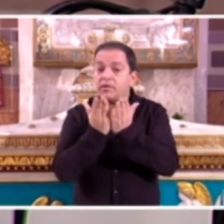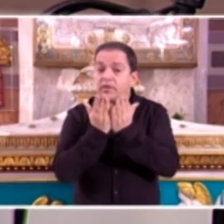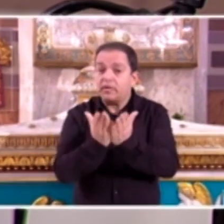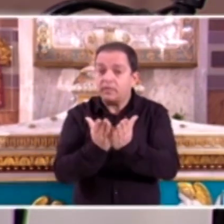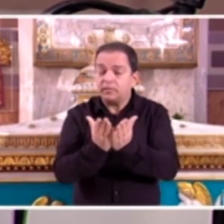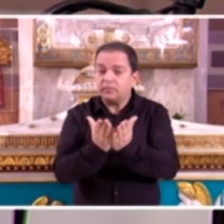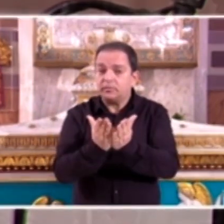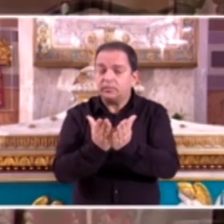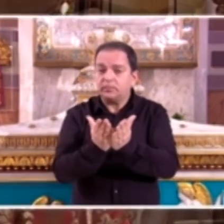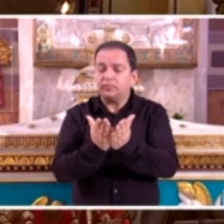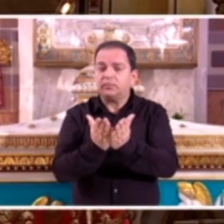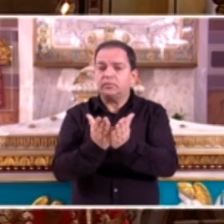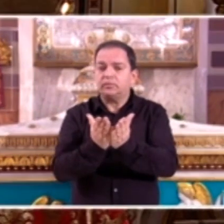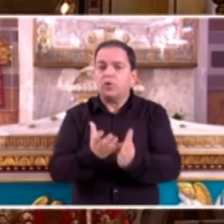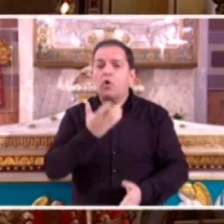αναγνωσμό.